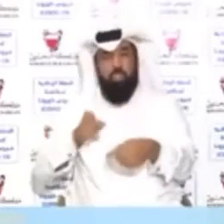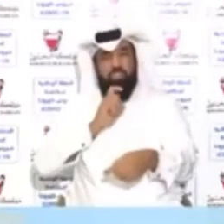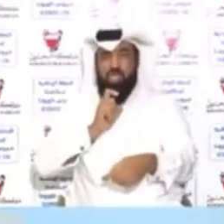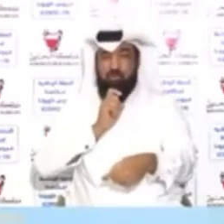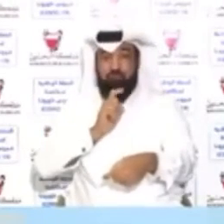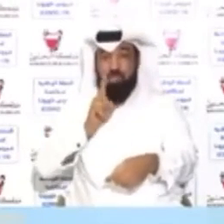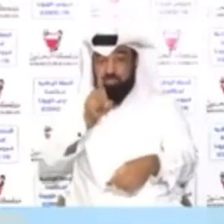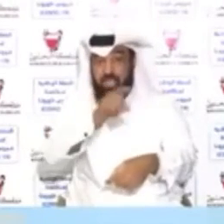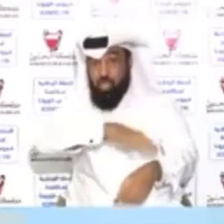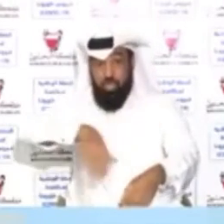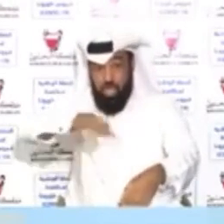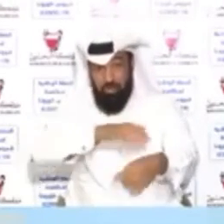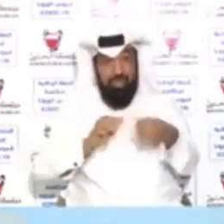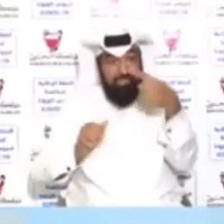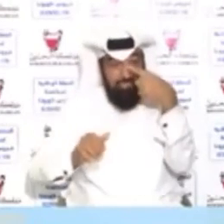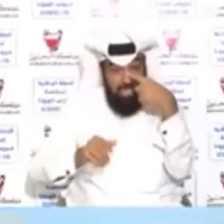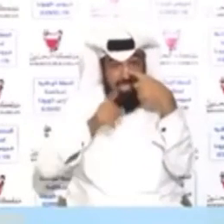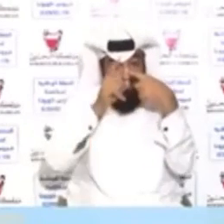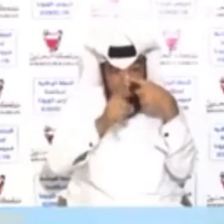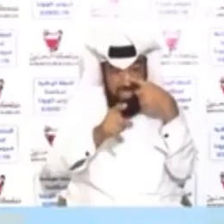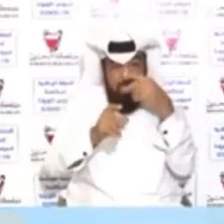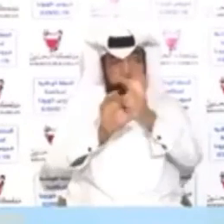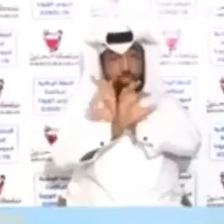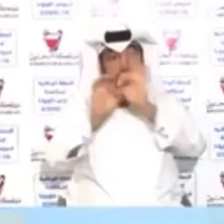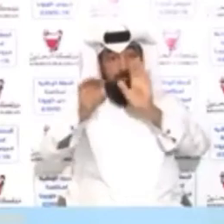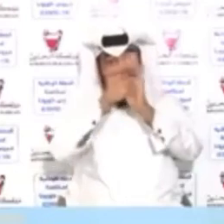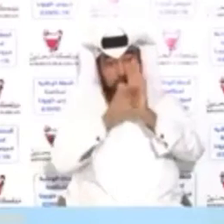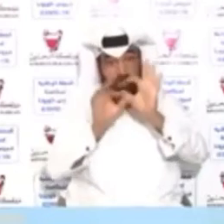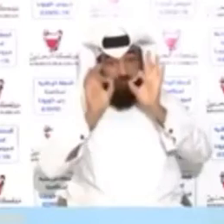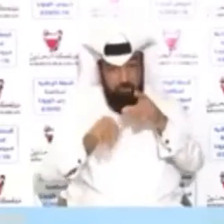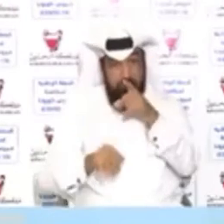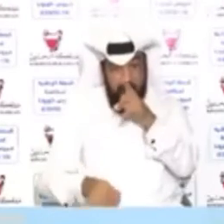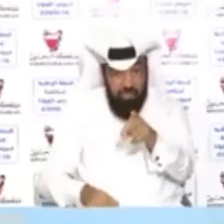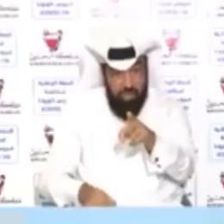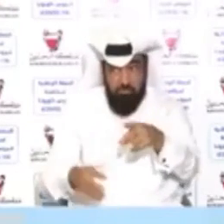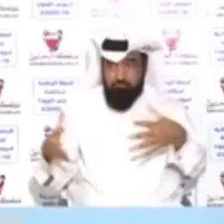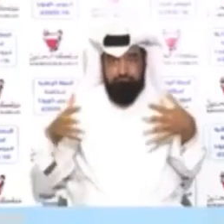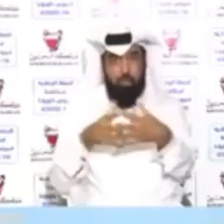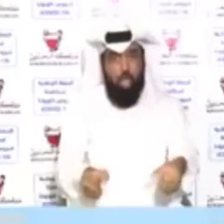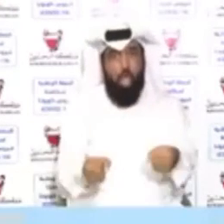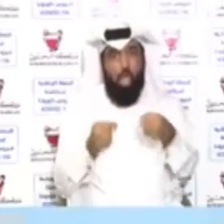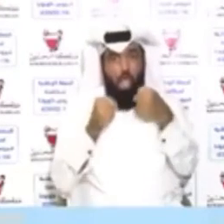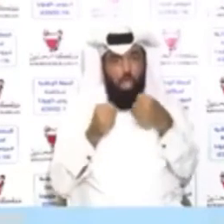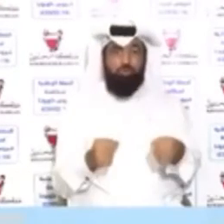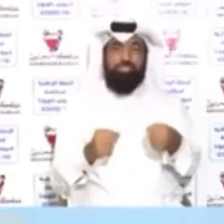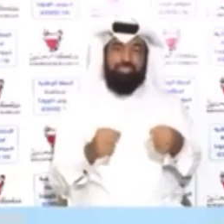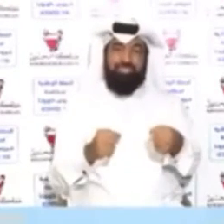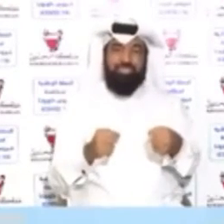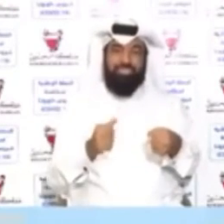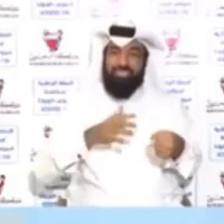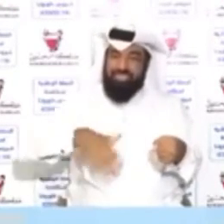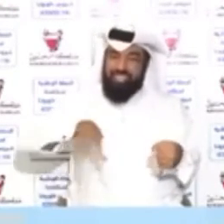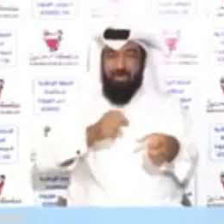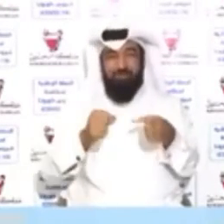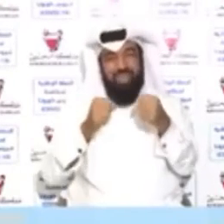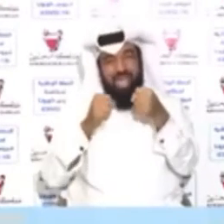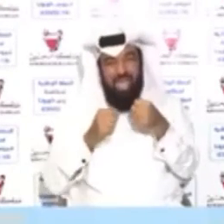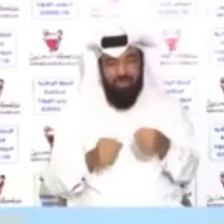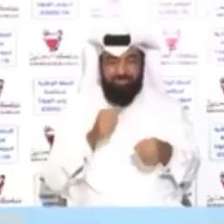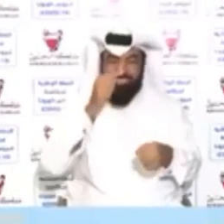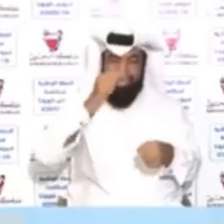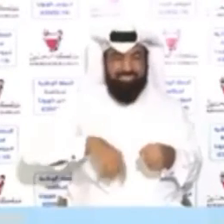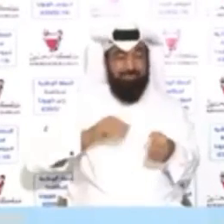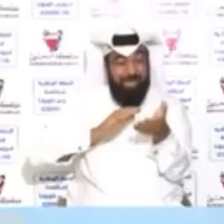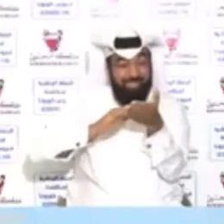ما تفضل سعد دكتور وليد، هم أبطال المرحلة القادمة، هم أنتم الجميع، جميع من يعيش على